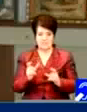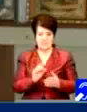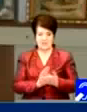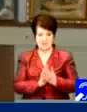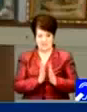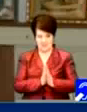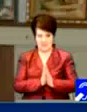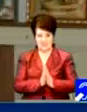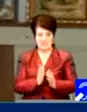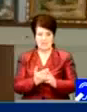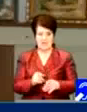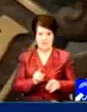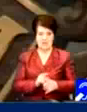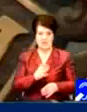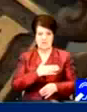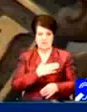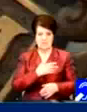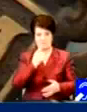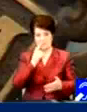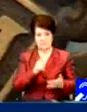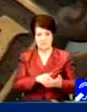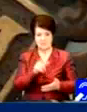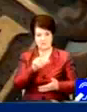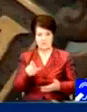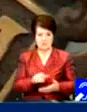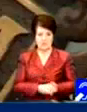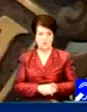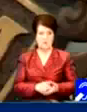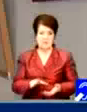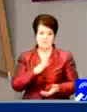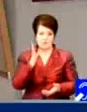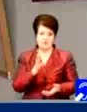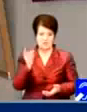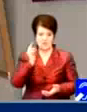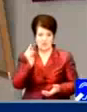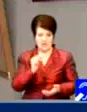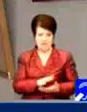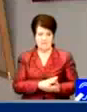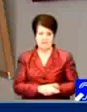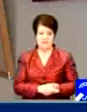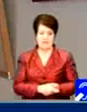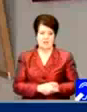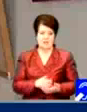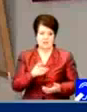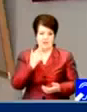Literarum să ajungă la inima mai multora, fie că sunt foști elevi care deja sunt mari, fie că sunt familiile